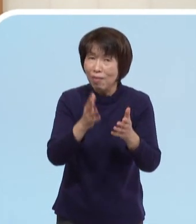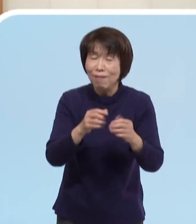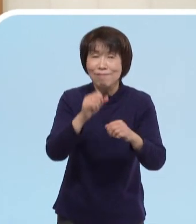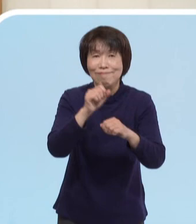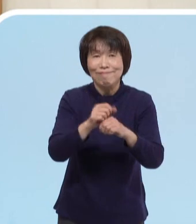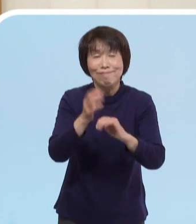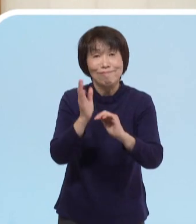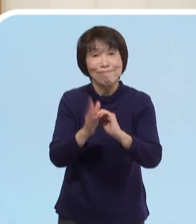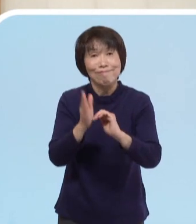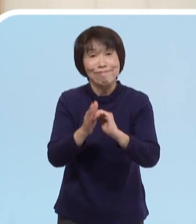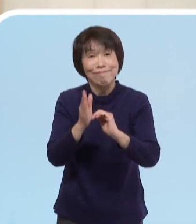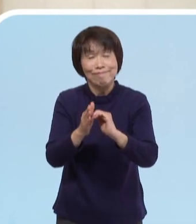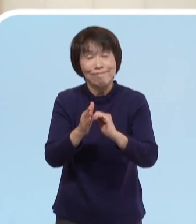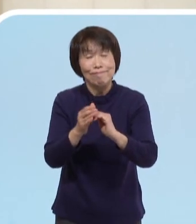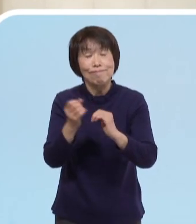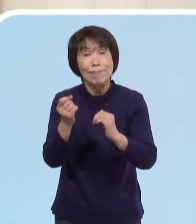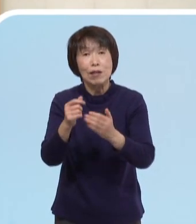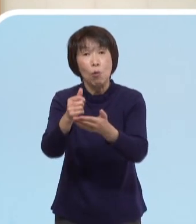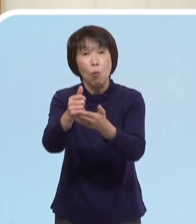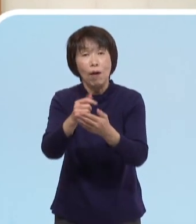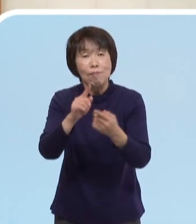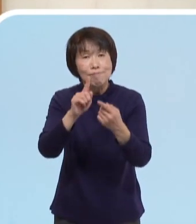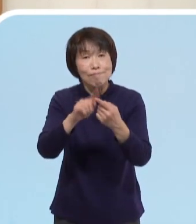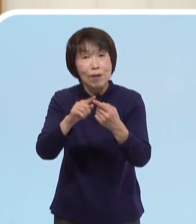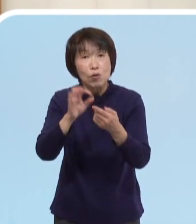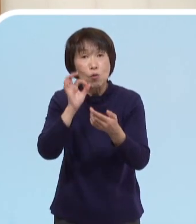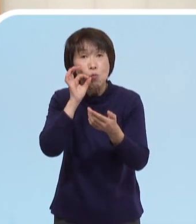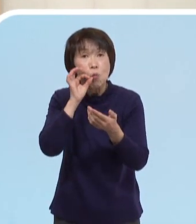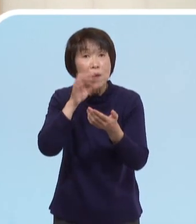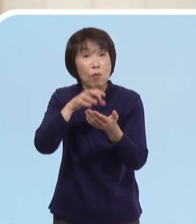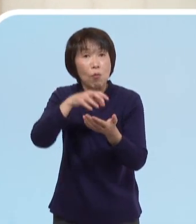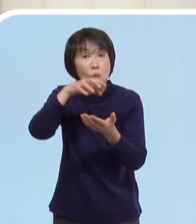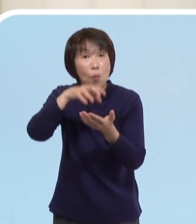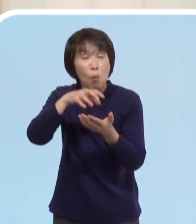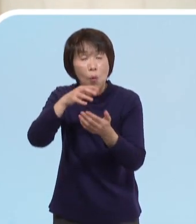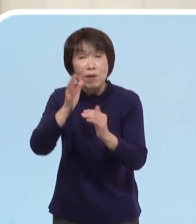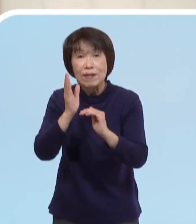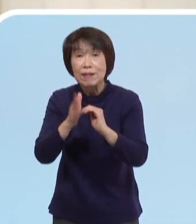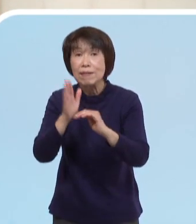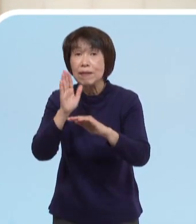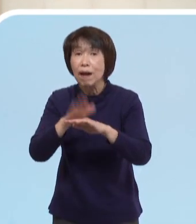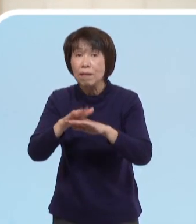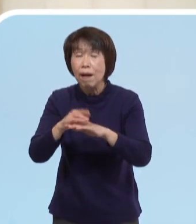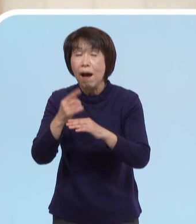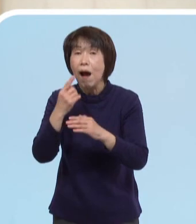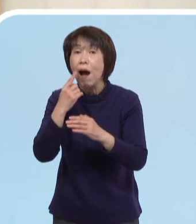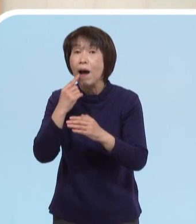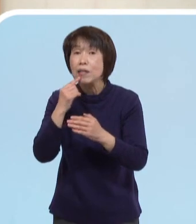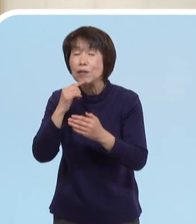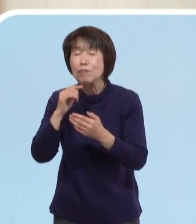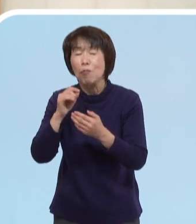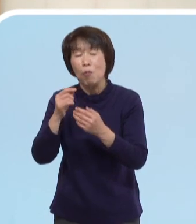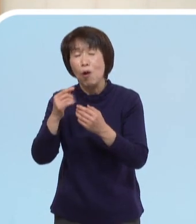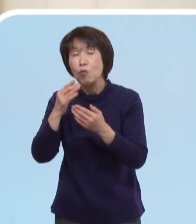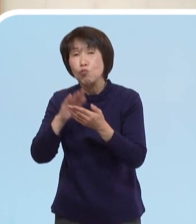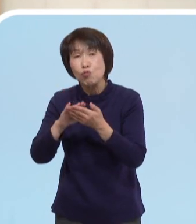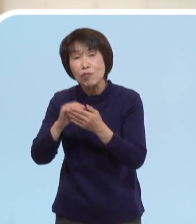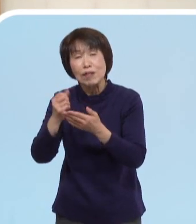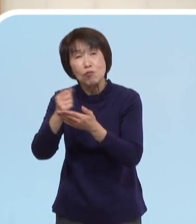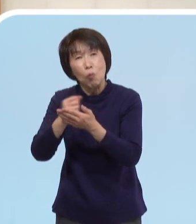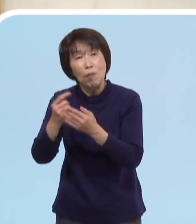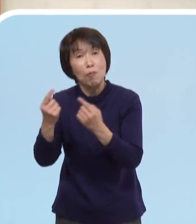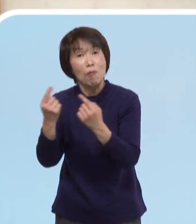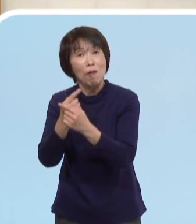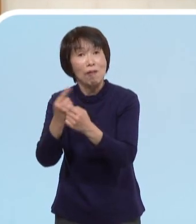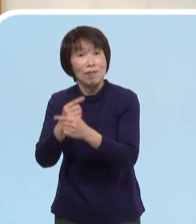感じであったりとか、はい、その方その方によってご飯の量とか切り方とか味付けも変えてるんですね、はい、そういった